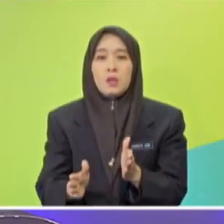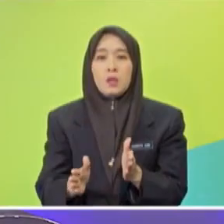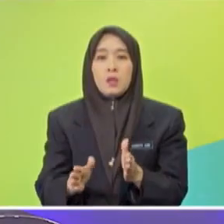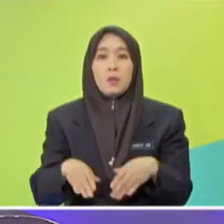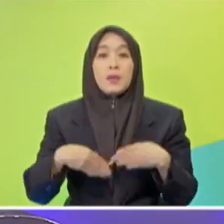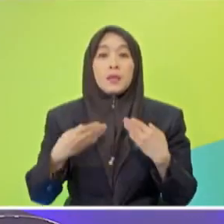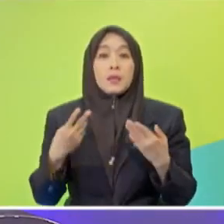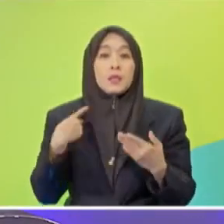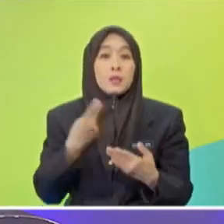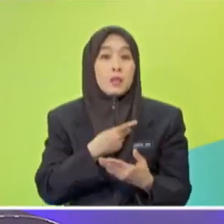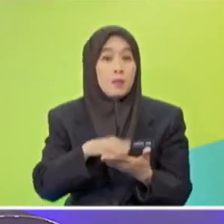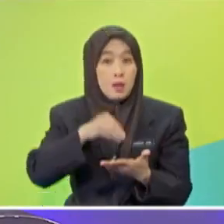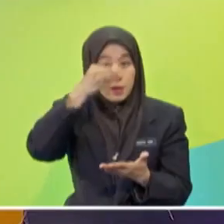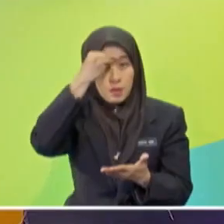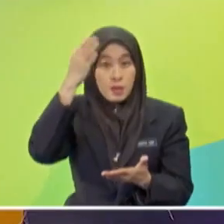belajar tadi